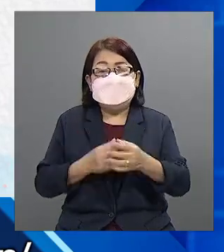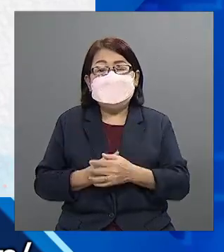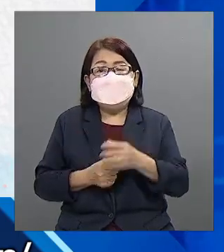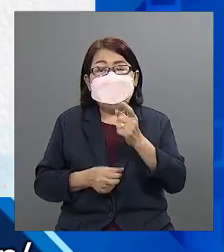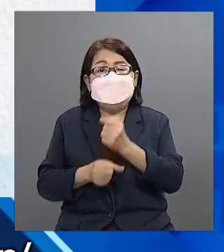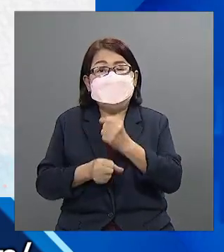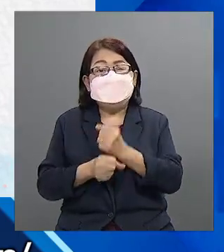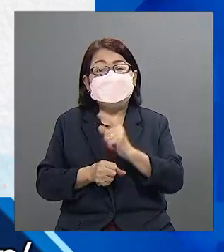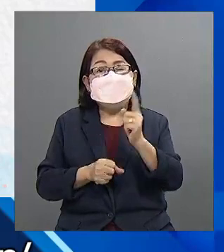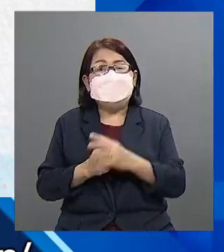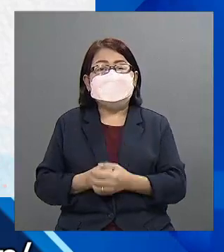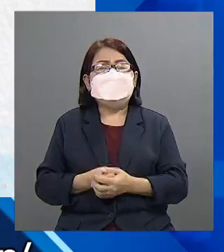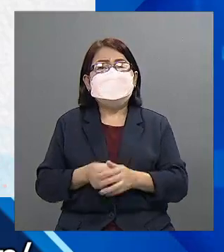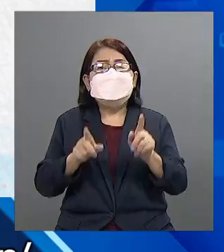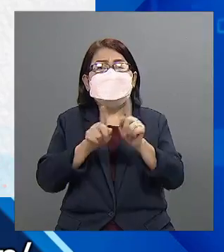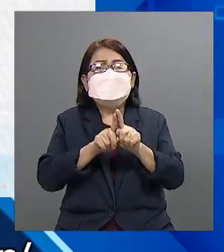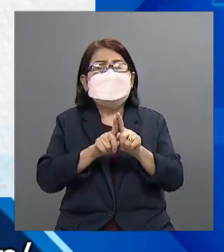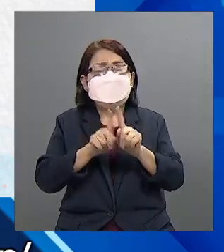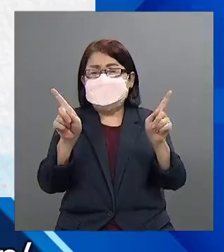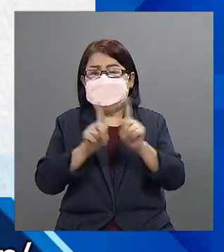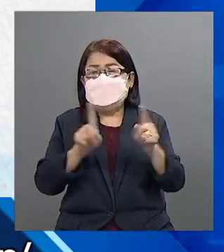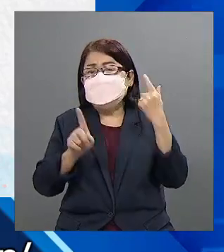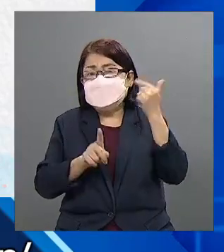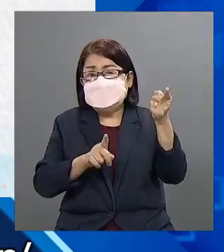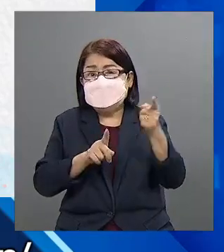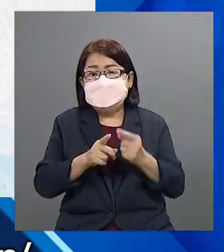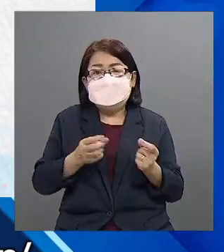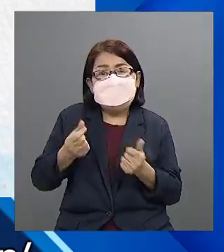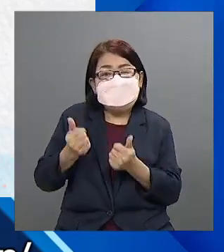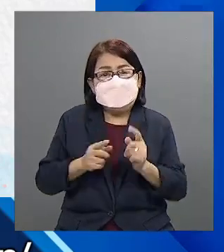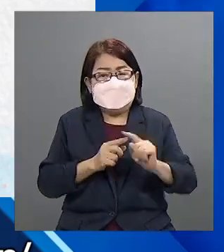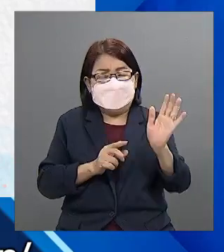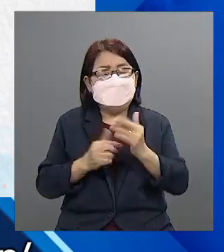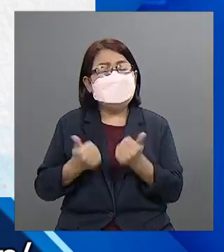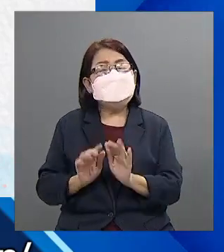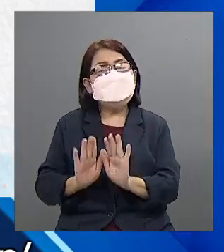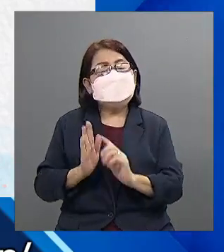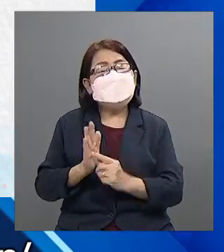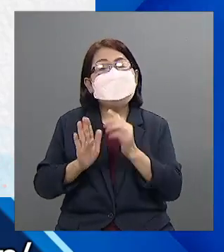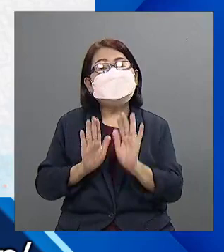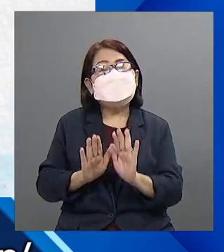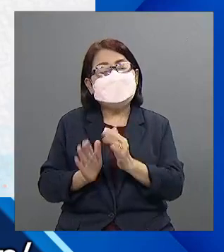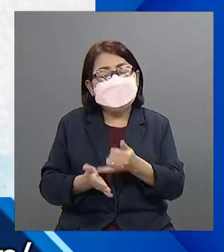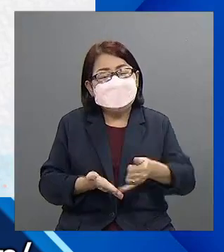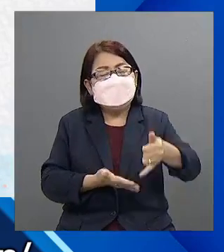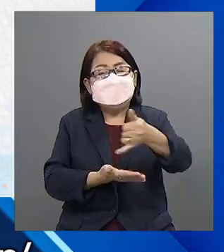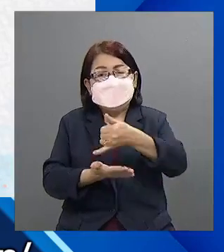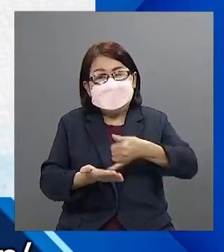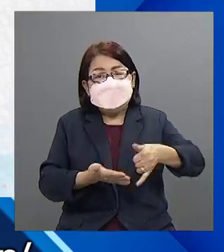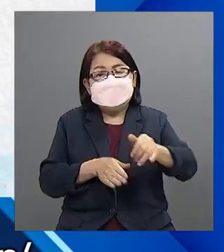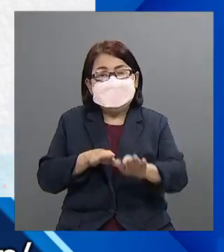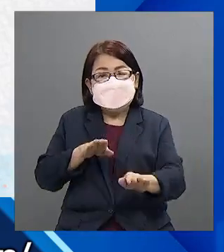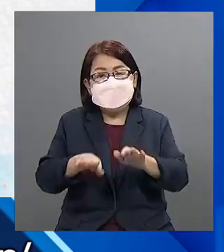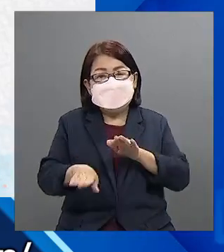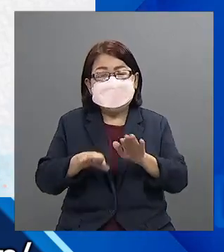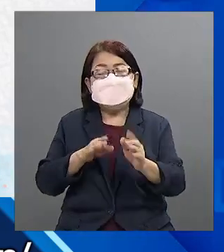เต้นแอโรบิกอาจจะทำแค่ความหนักระดับเบาๆก่อนก็ได้แล้วก็ถ้าคนไข้เริ่มมีการปรับตัวมีร่างกายที่